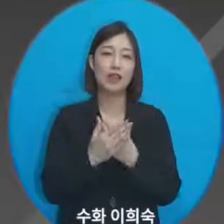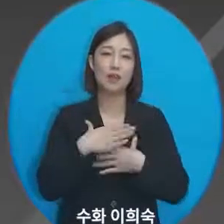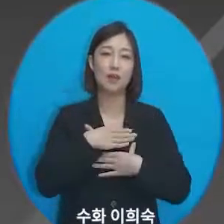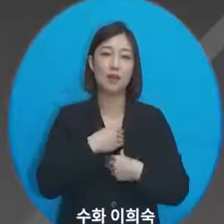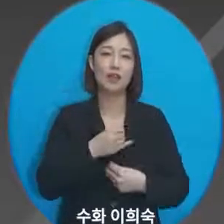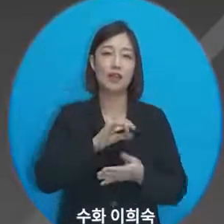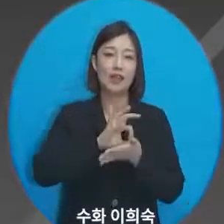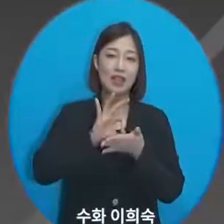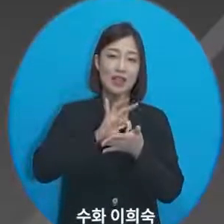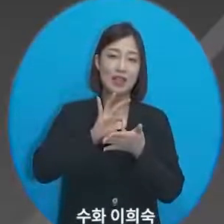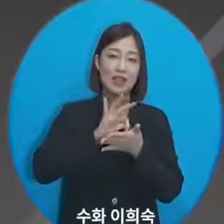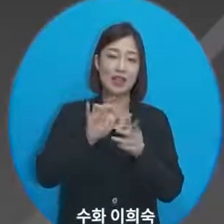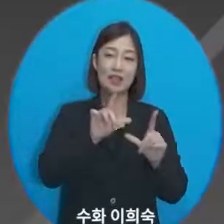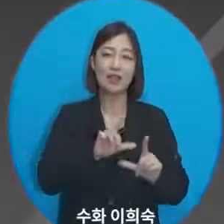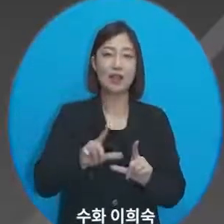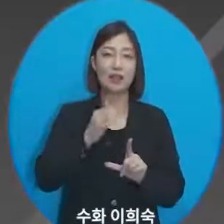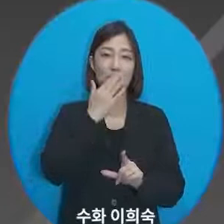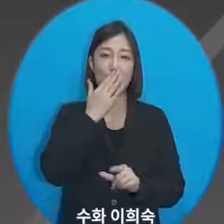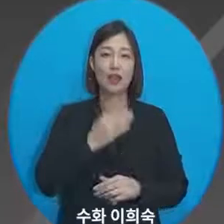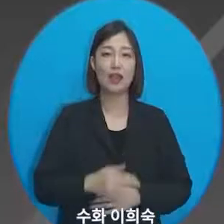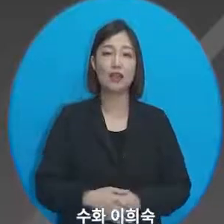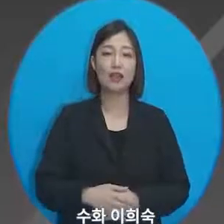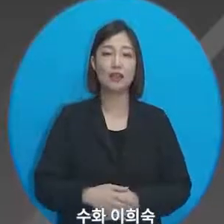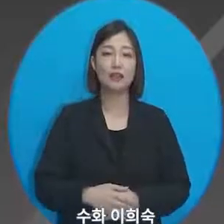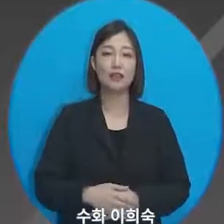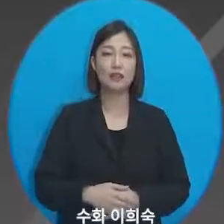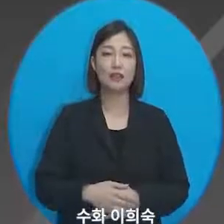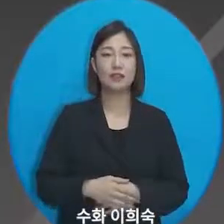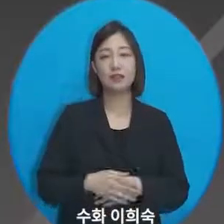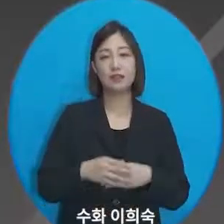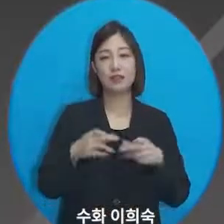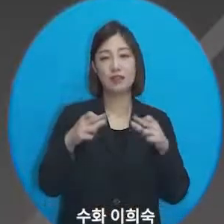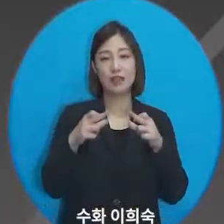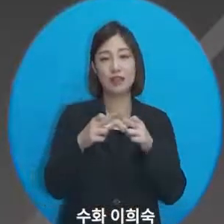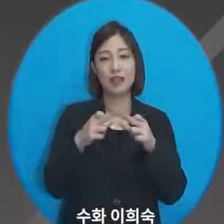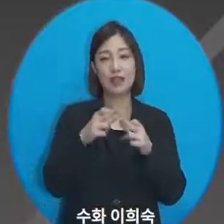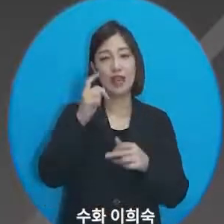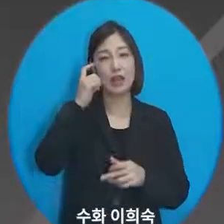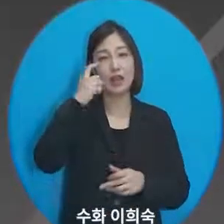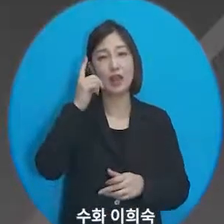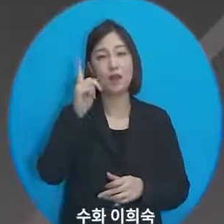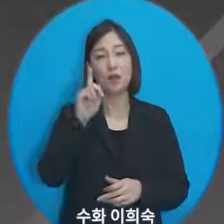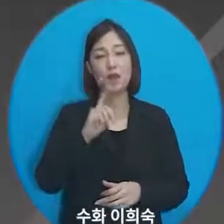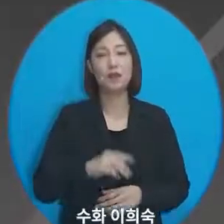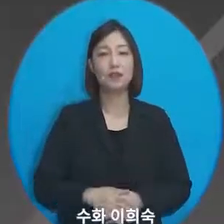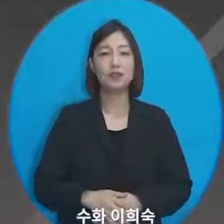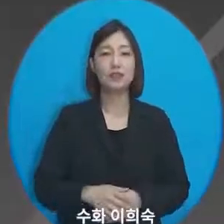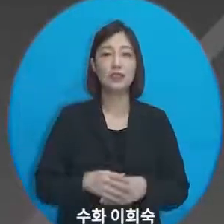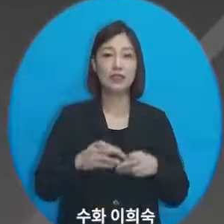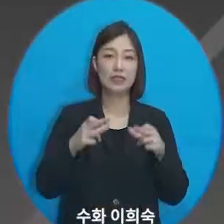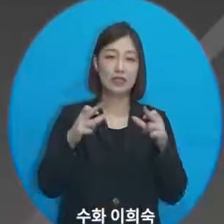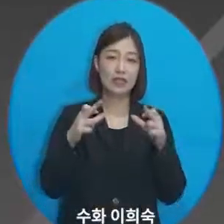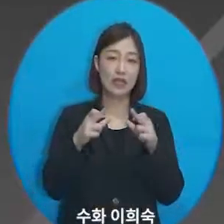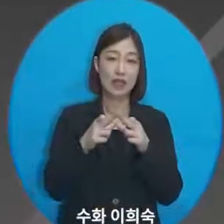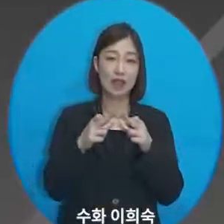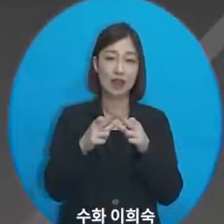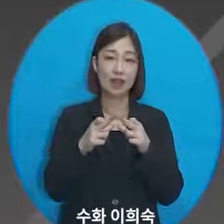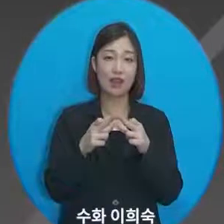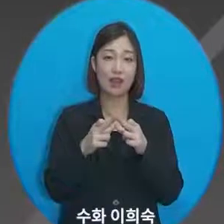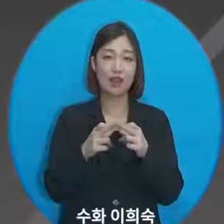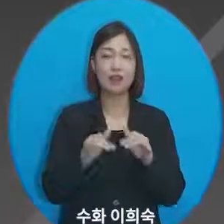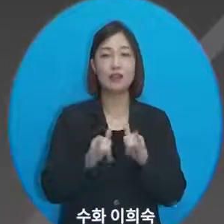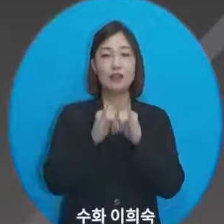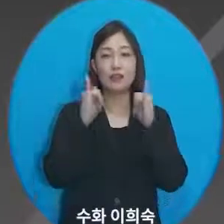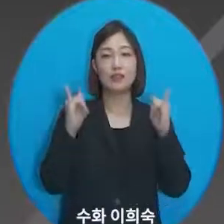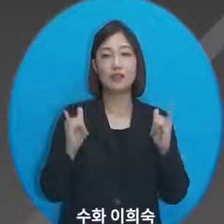장애 개념을 좀 말씀드리면요. 최근에는 ICF 개념이 들어가서 어떤 장애가 갖고 있는 손상 그 위에 어떤